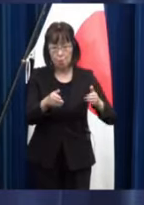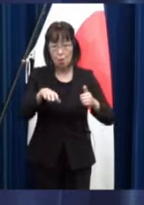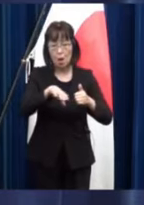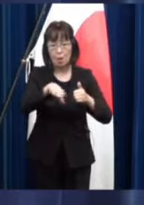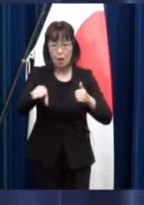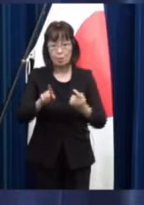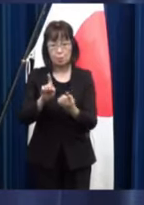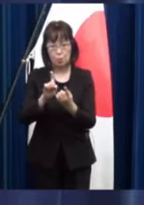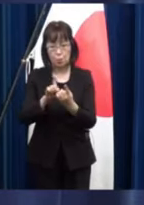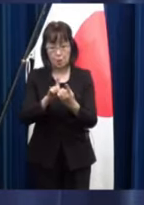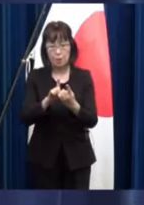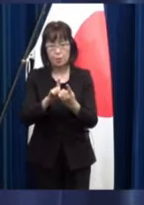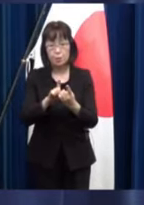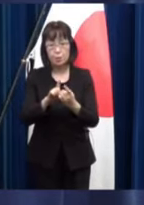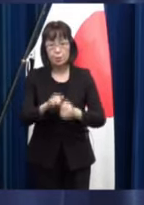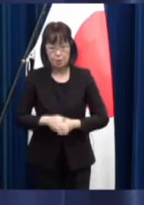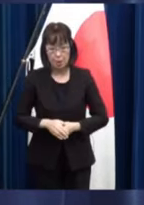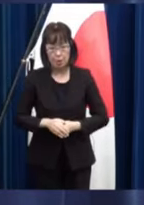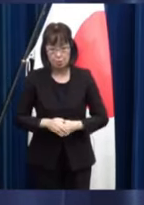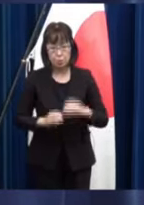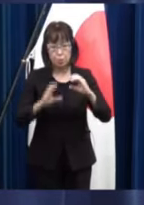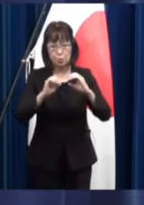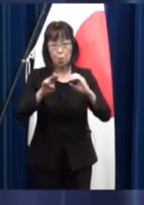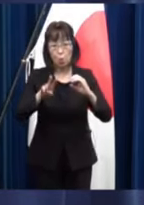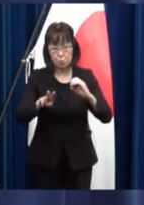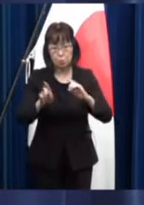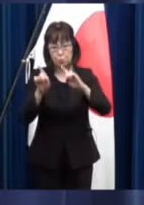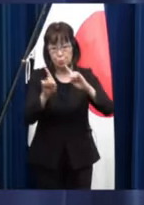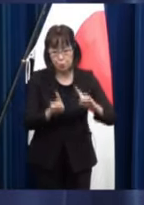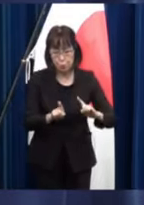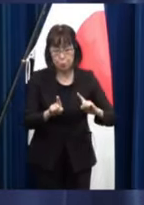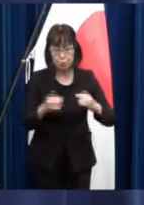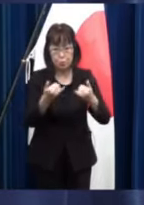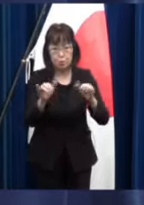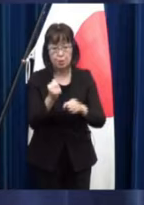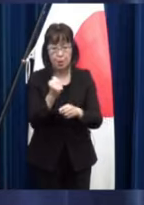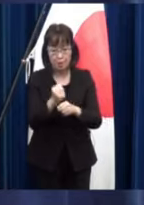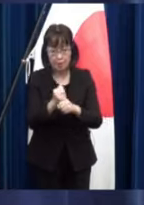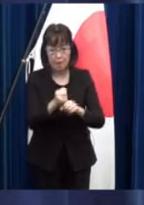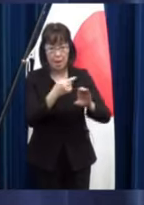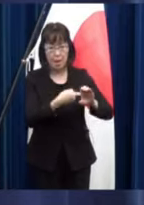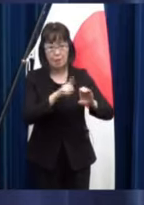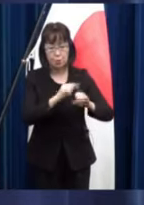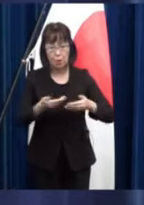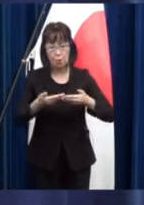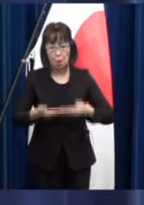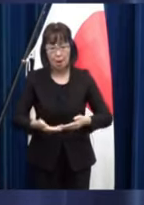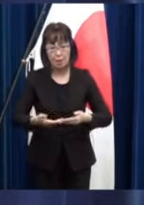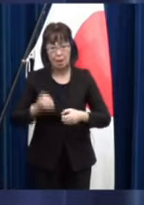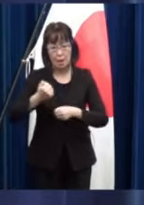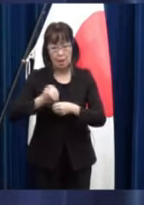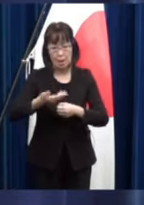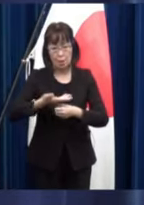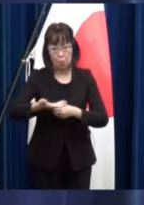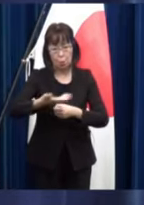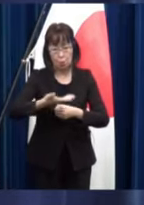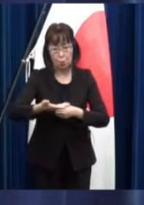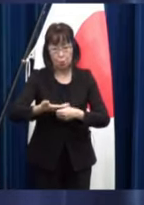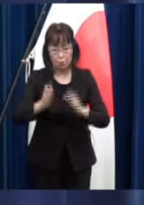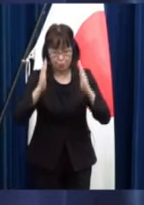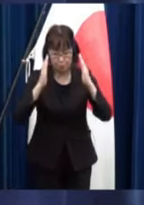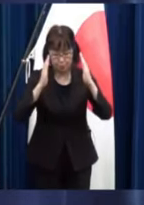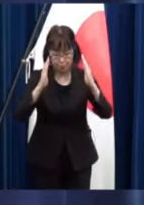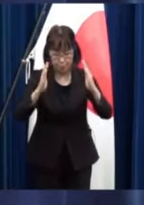策、脱炭素化社会の実現、エネルギーの安定供給もしっかり取り組んでまいります